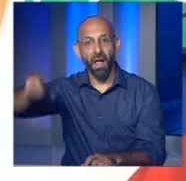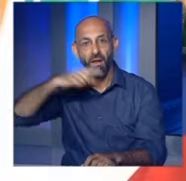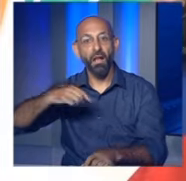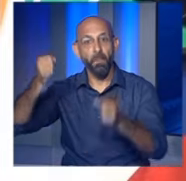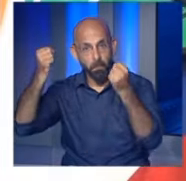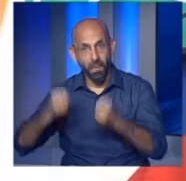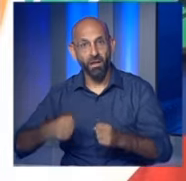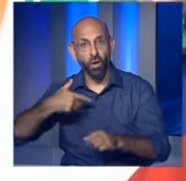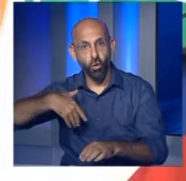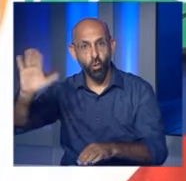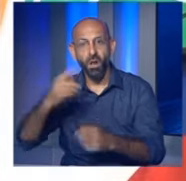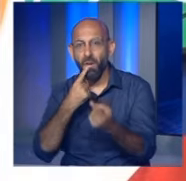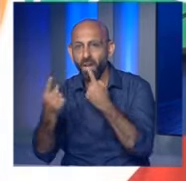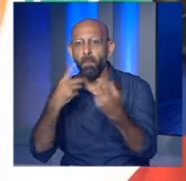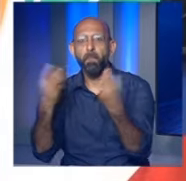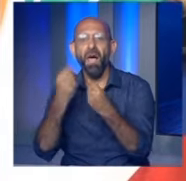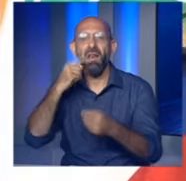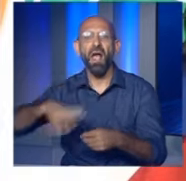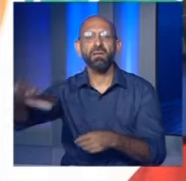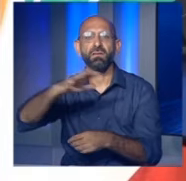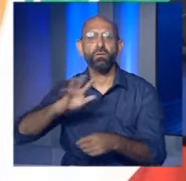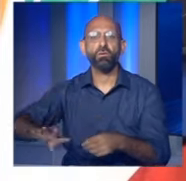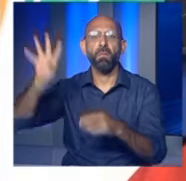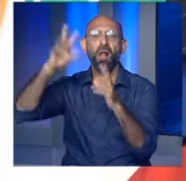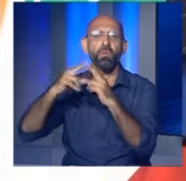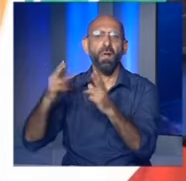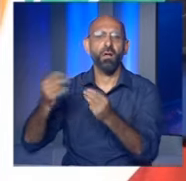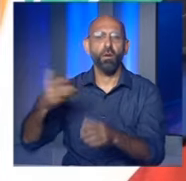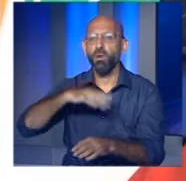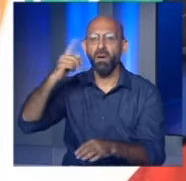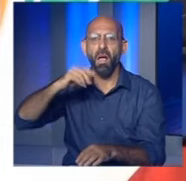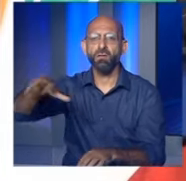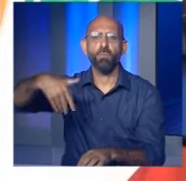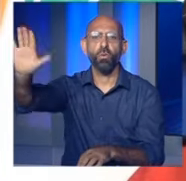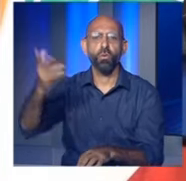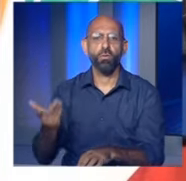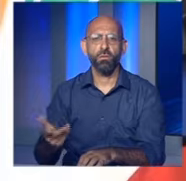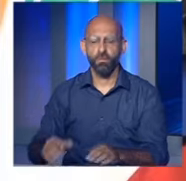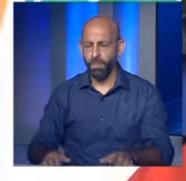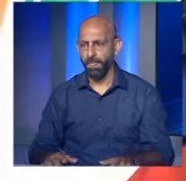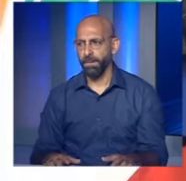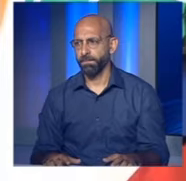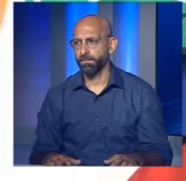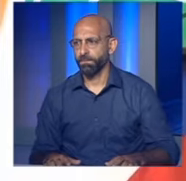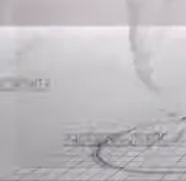نحن قادرين نروح نحكي مع كل الناس انتم كمان بعكار قدرين تروحوا تحكوا مع كل